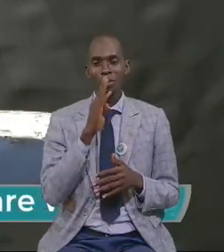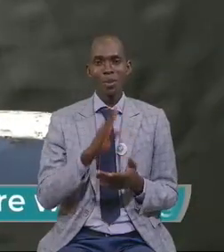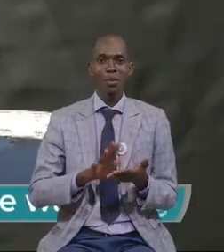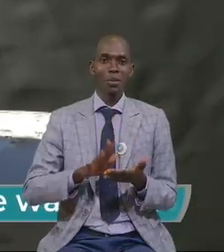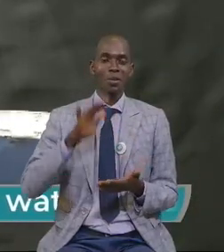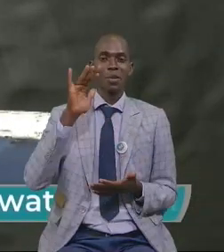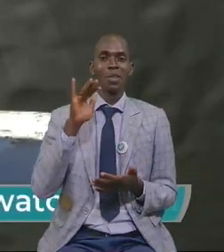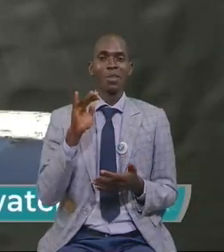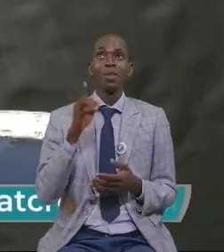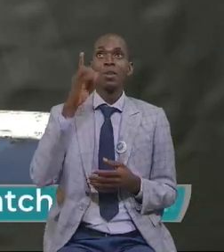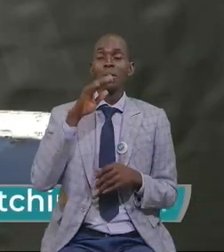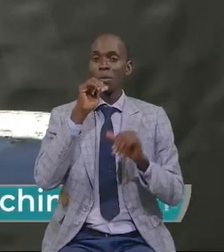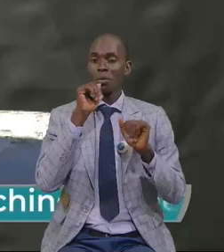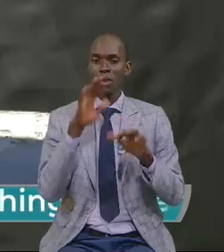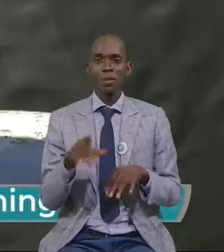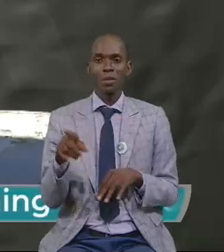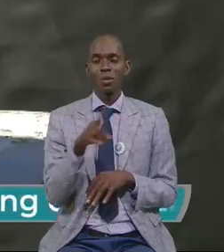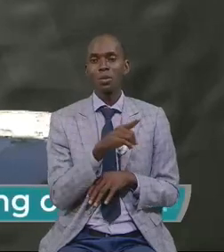bénisse.